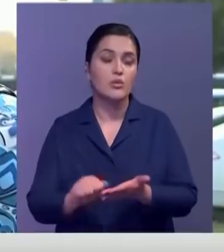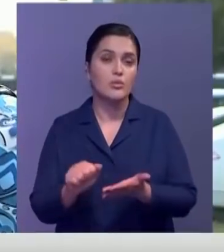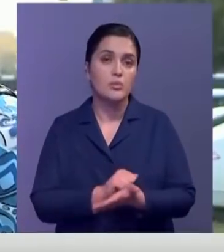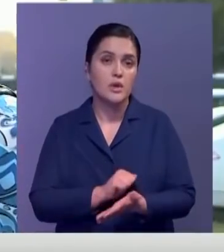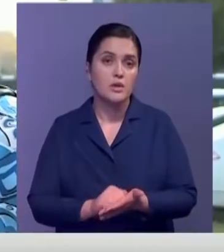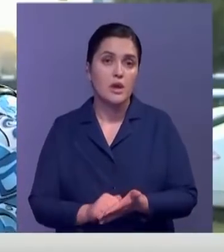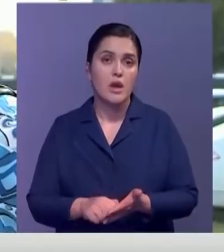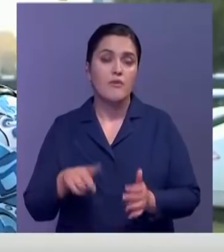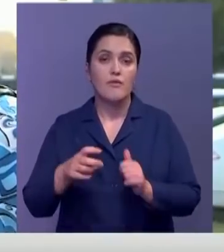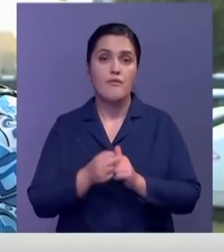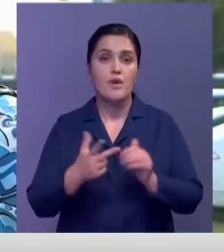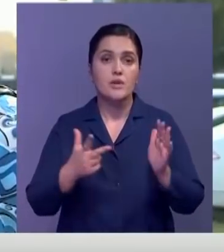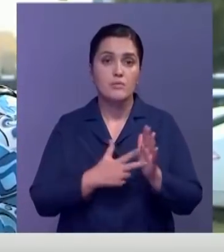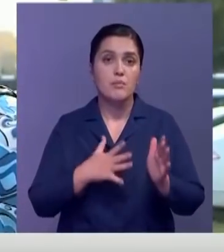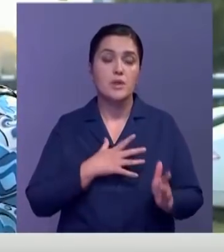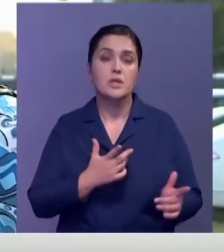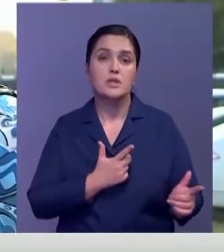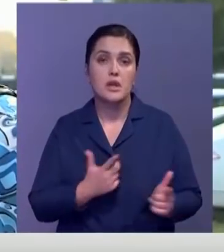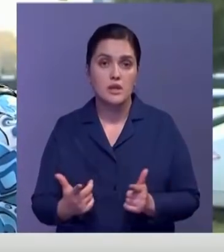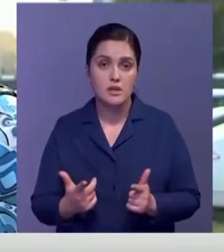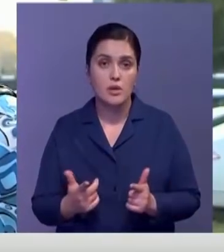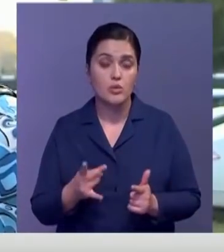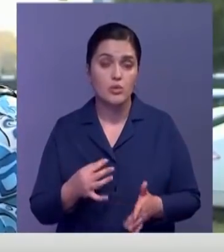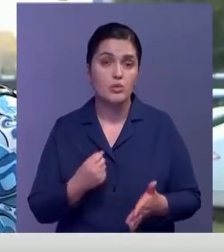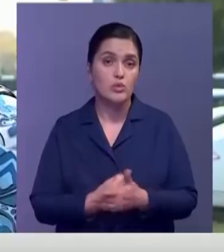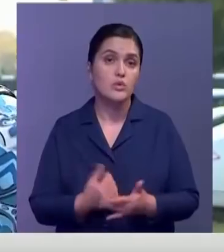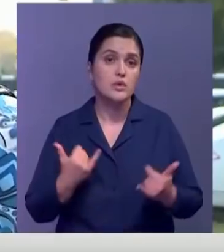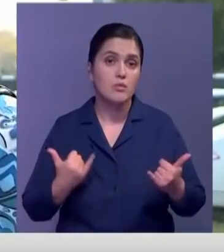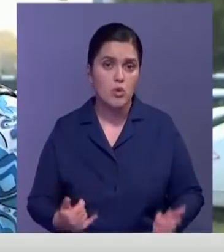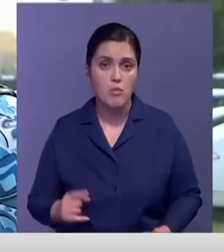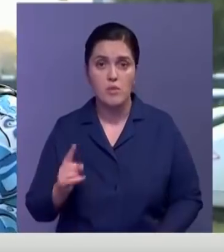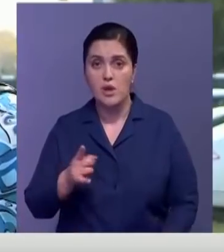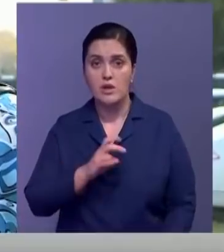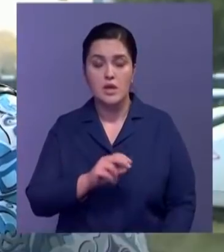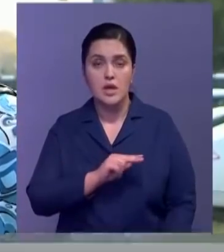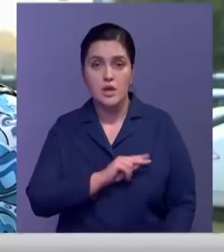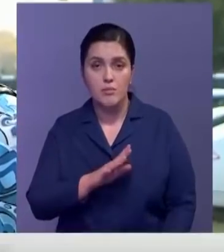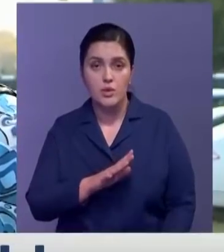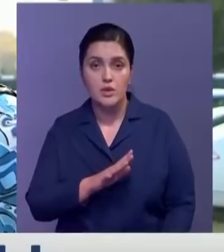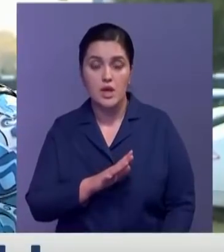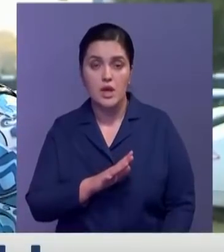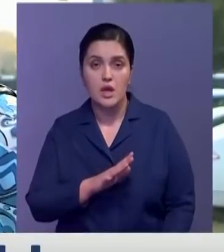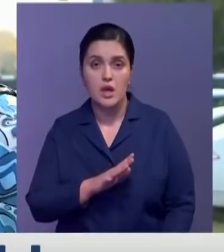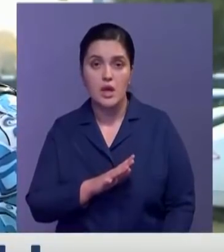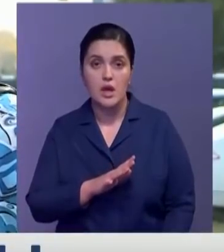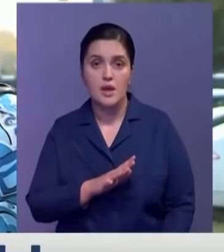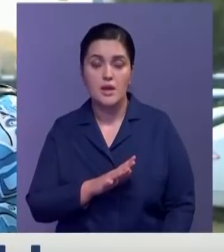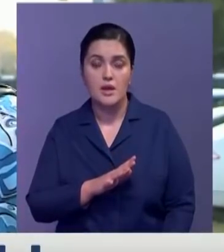2018 году был сдан. Но до сих пор почему-то он не работает. Как сдавали